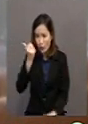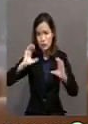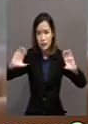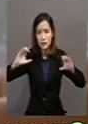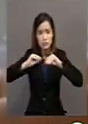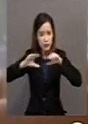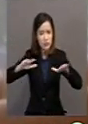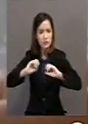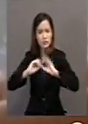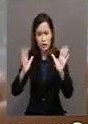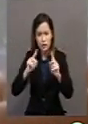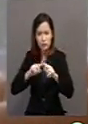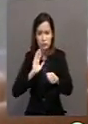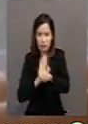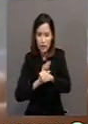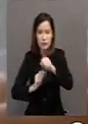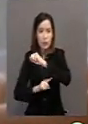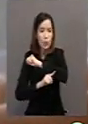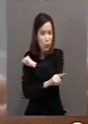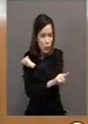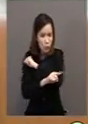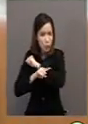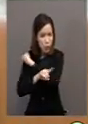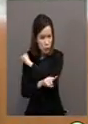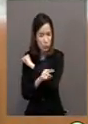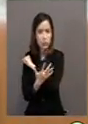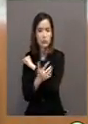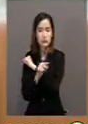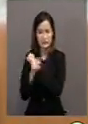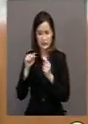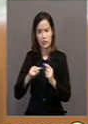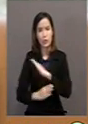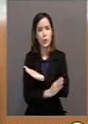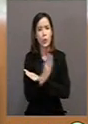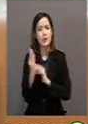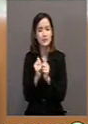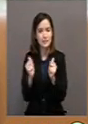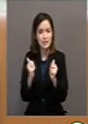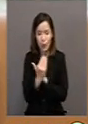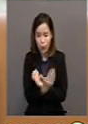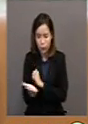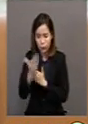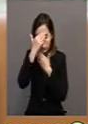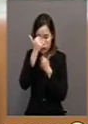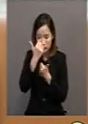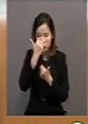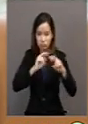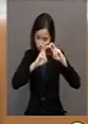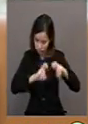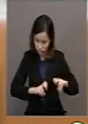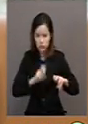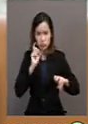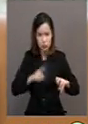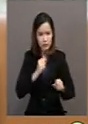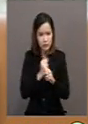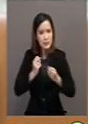ชัดเจนว่าปราบโกงต่อต้านการคอรัปชั่นนี่ถือว่าเป็นโอกาสที่ดีที่คนสนใจจะได้ตรวจสอบและต้องทำให้